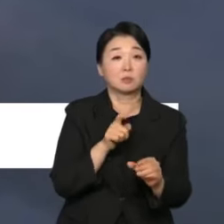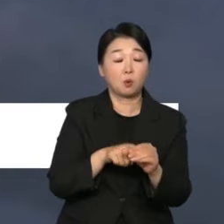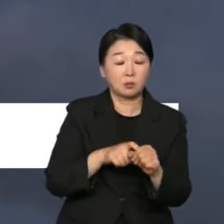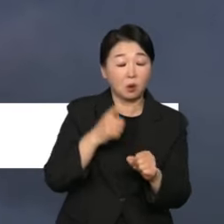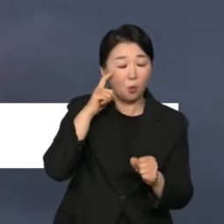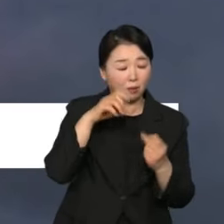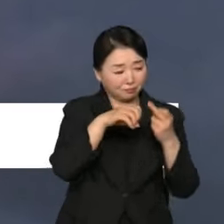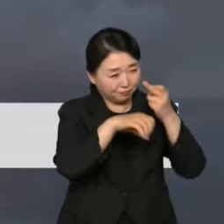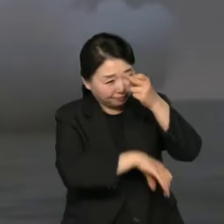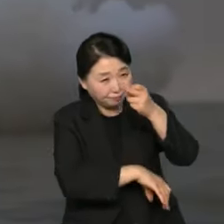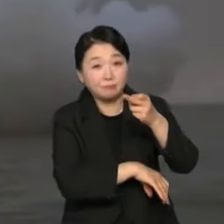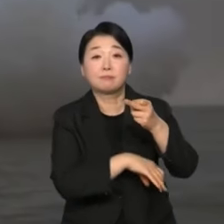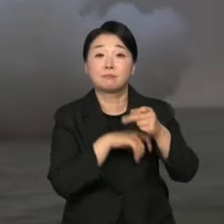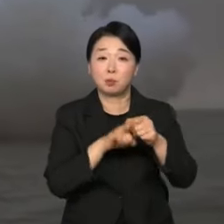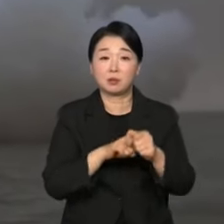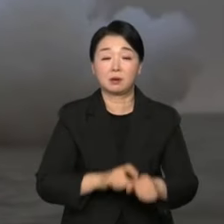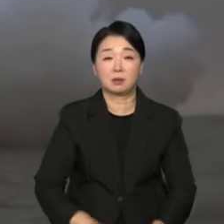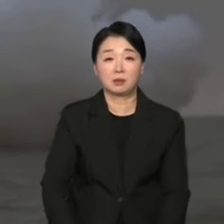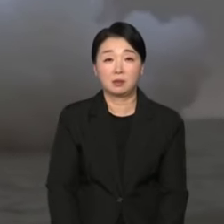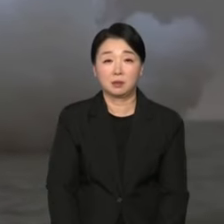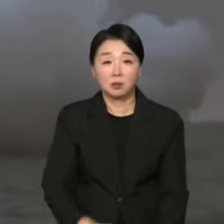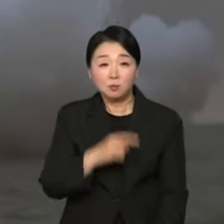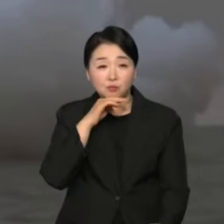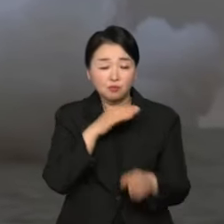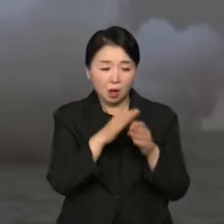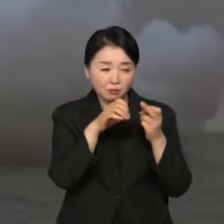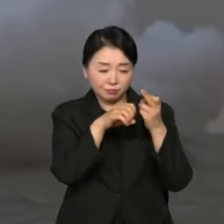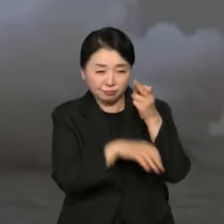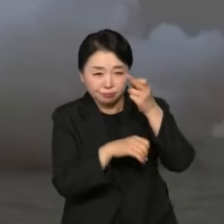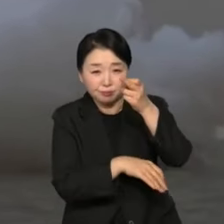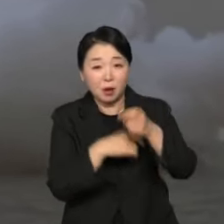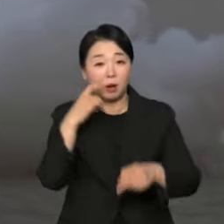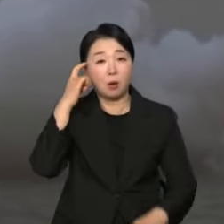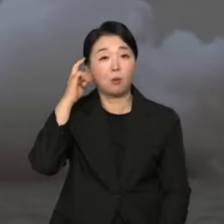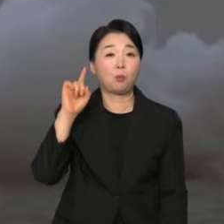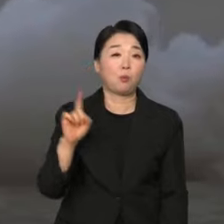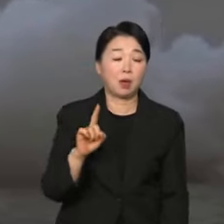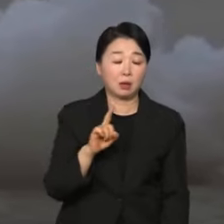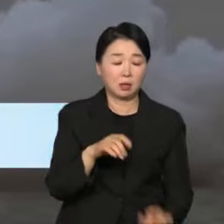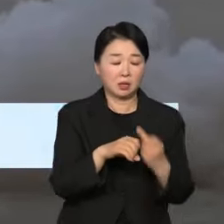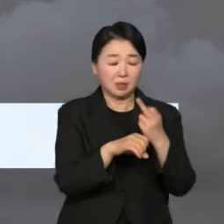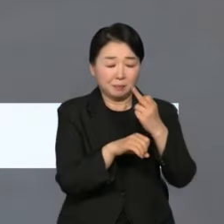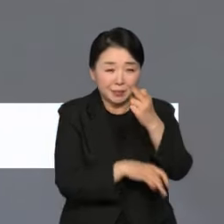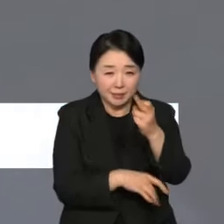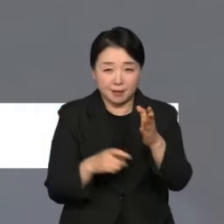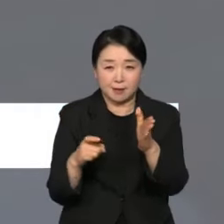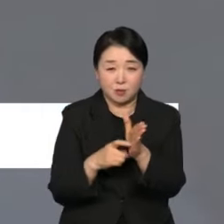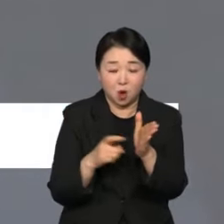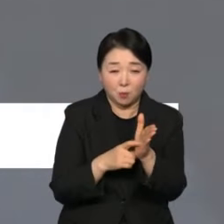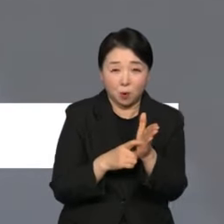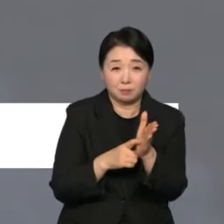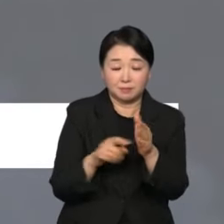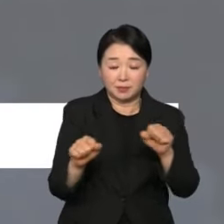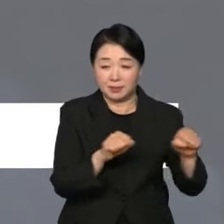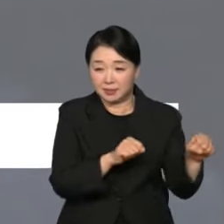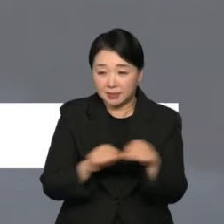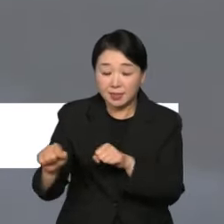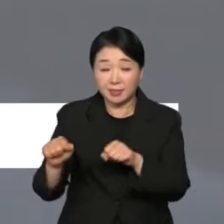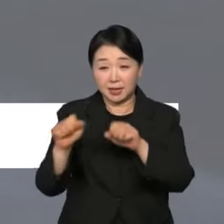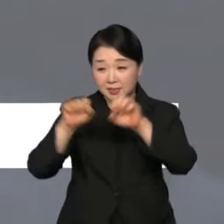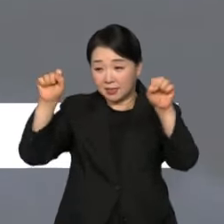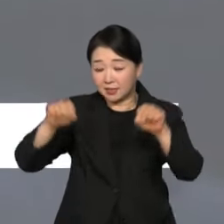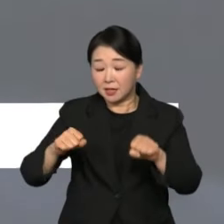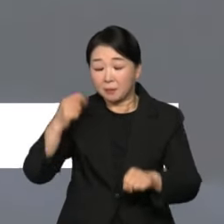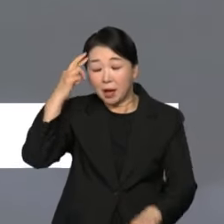시험했을 수 있는 겁니다. 북한이 잇따라 미사일 도발을 이어가는 것, 미사일 경보 실시간 공유 체계 강화 등